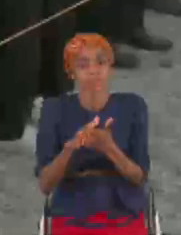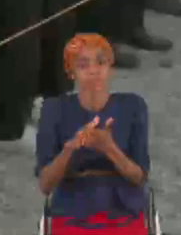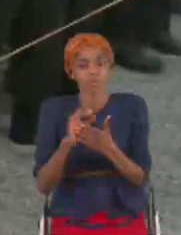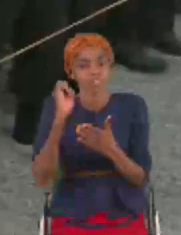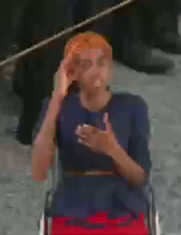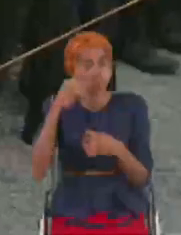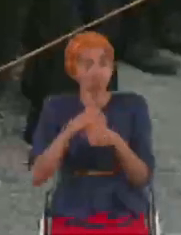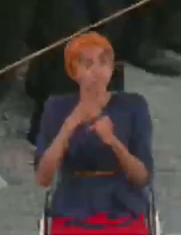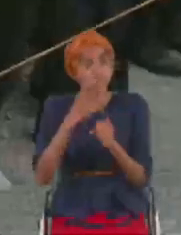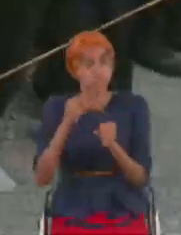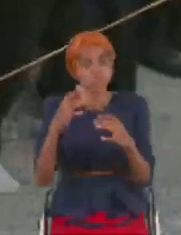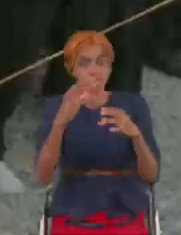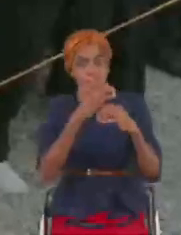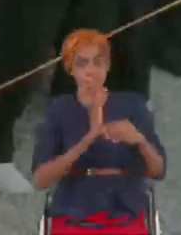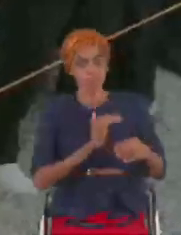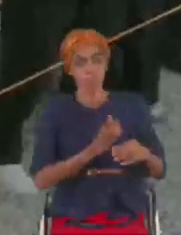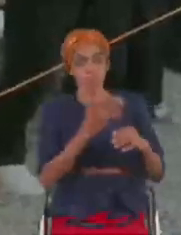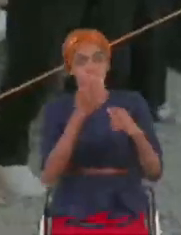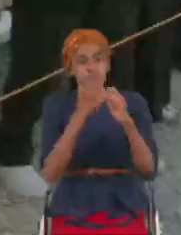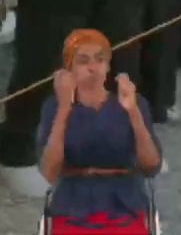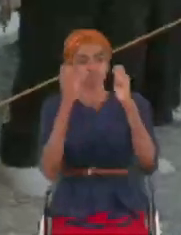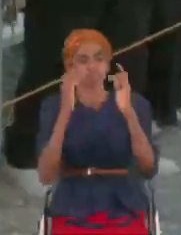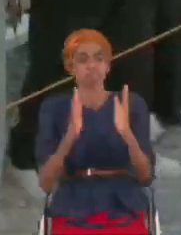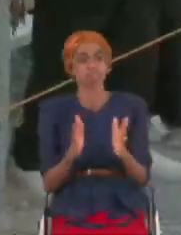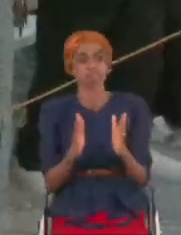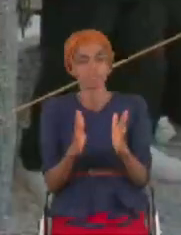différait de points gagnés dame